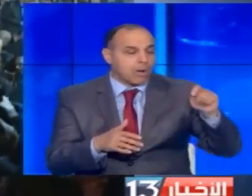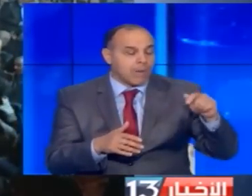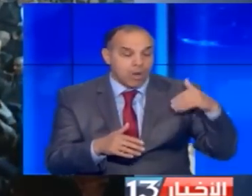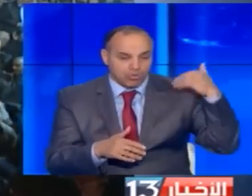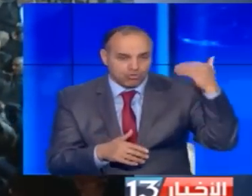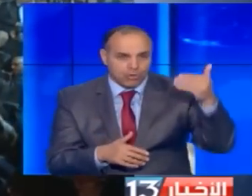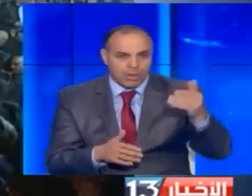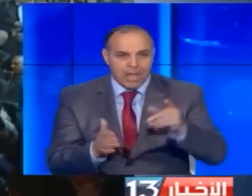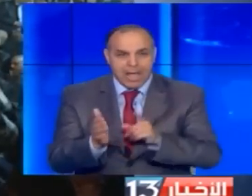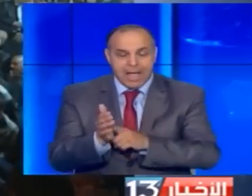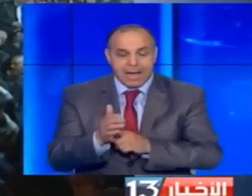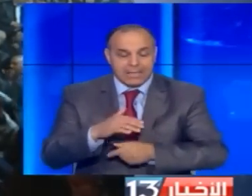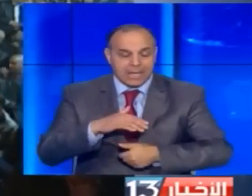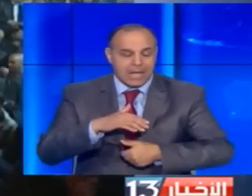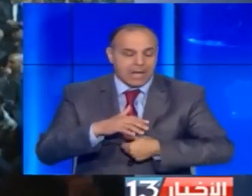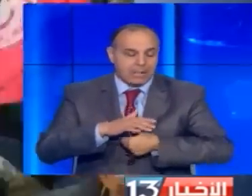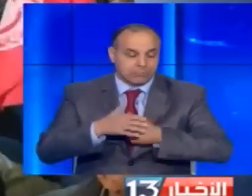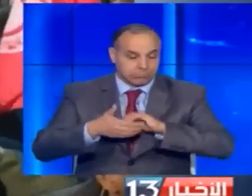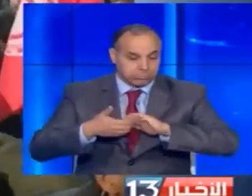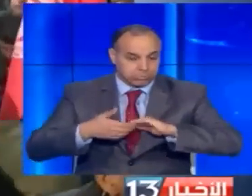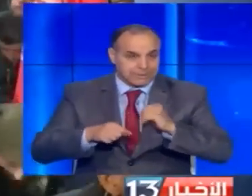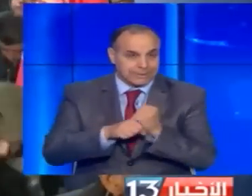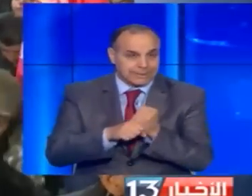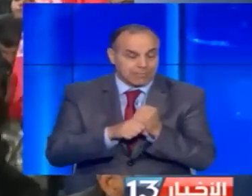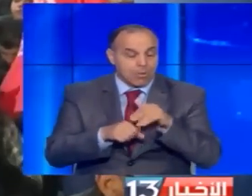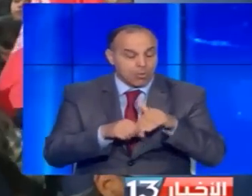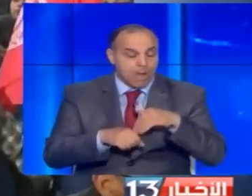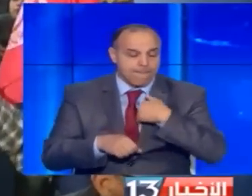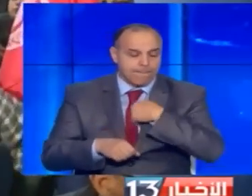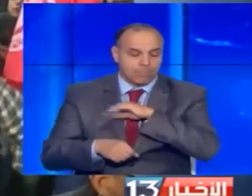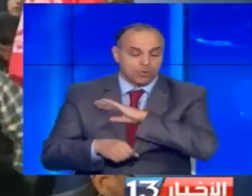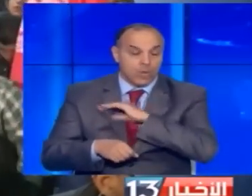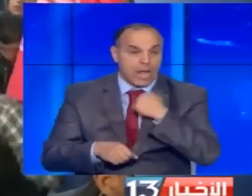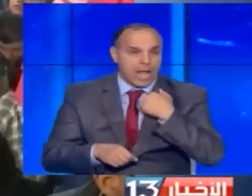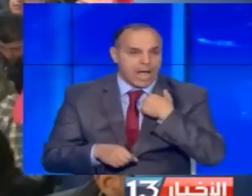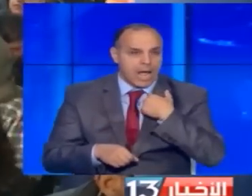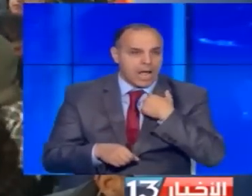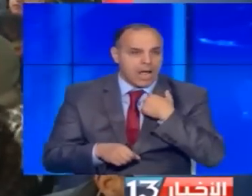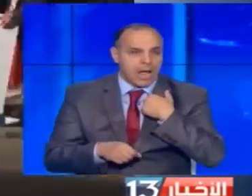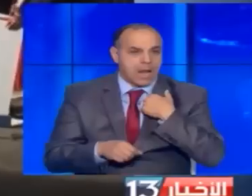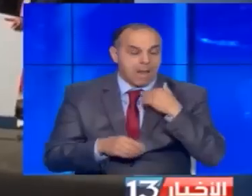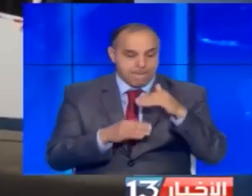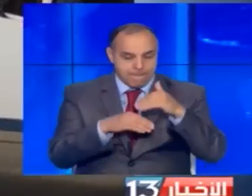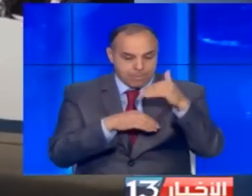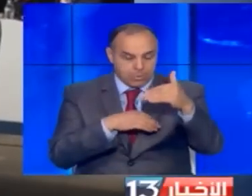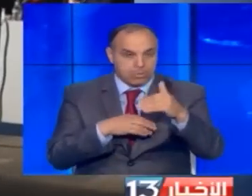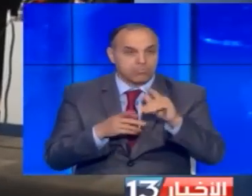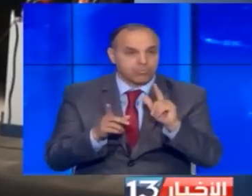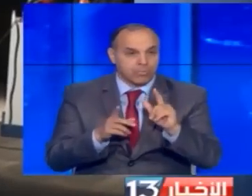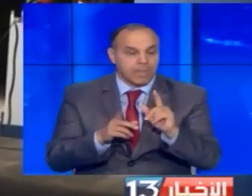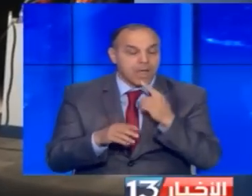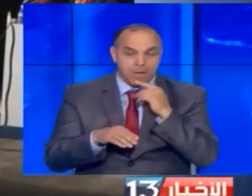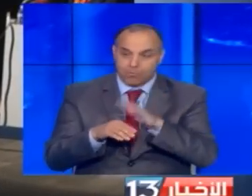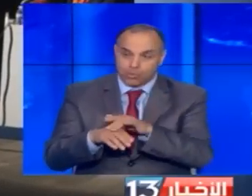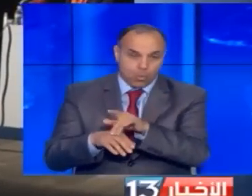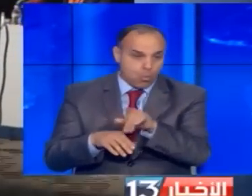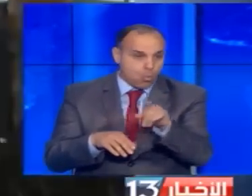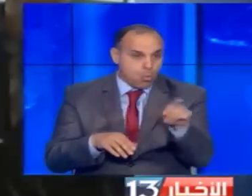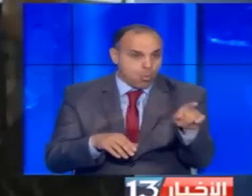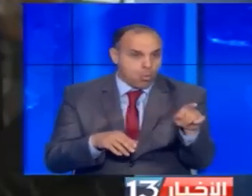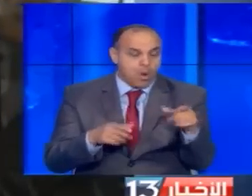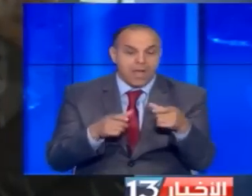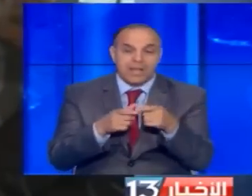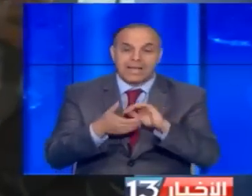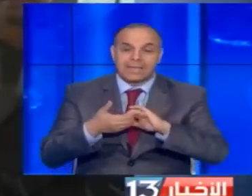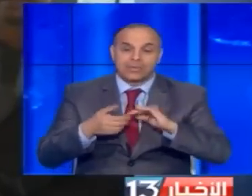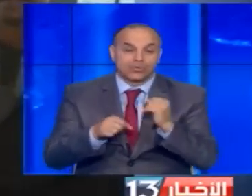القادمة، أكد الطبوبي أنها تهم اتحاد الشغل ويجب الإعداد للمرحلة القادمة، مشيرا إلى أن مؤسسات